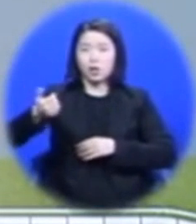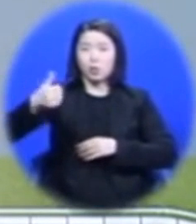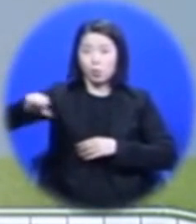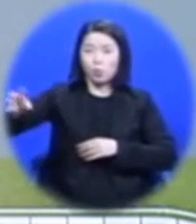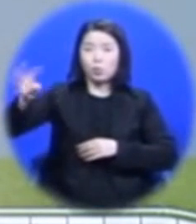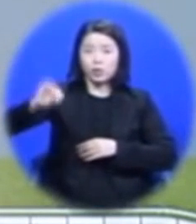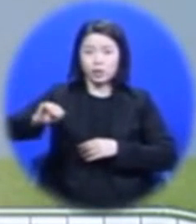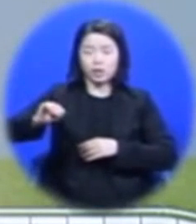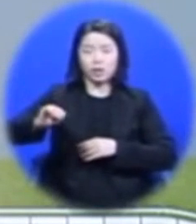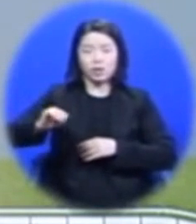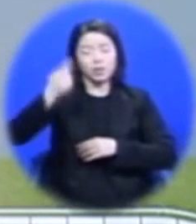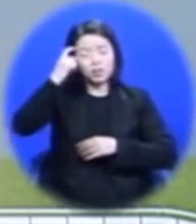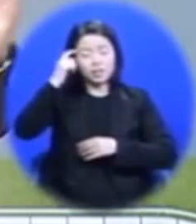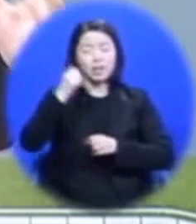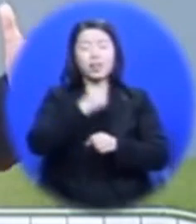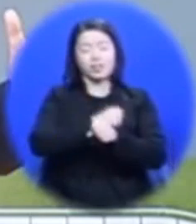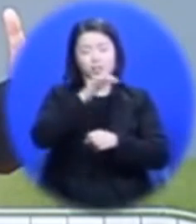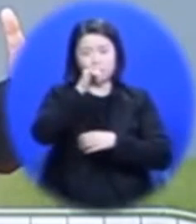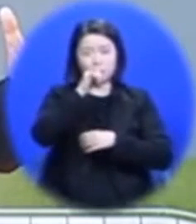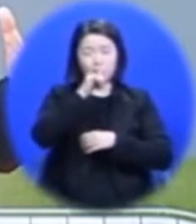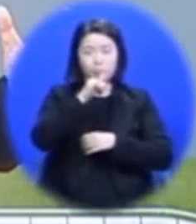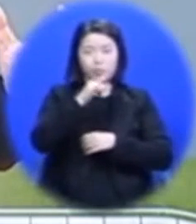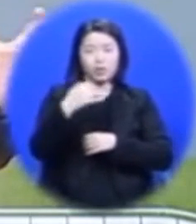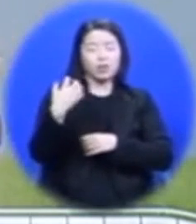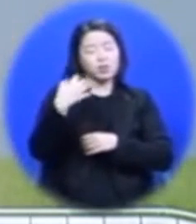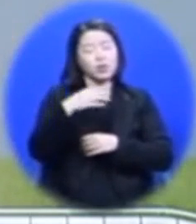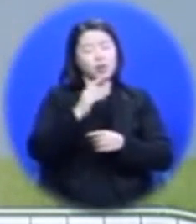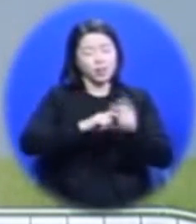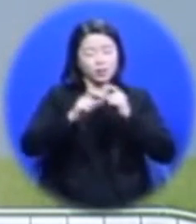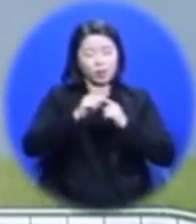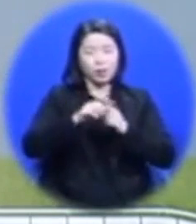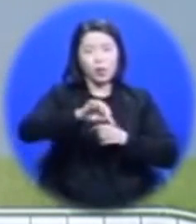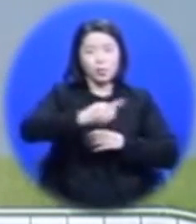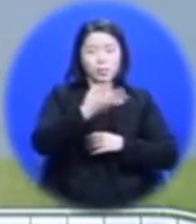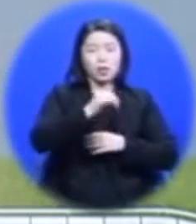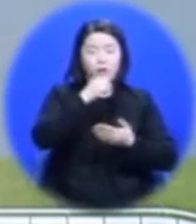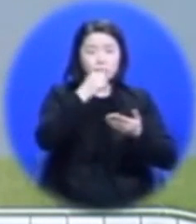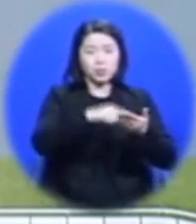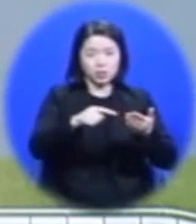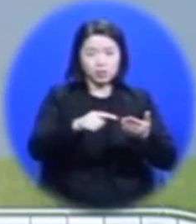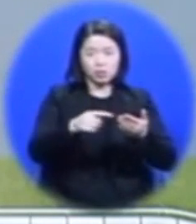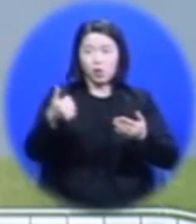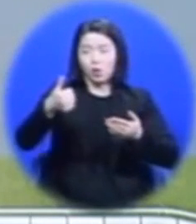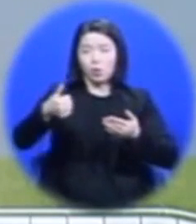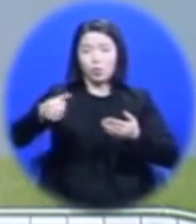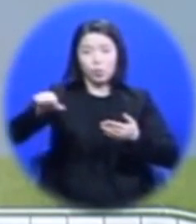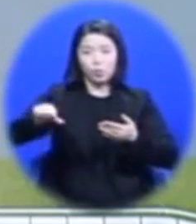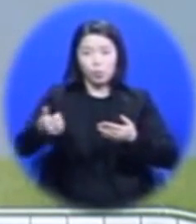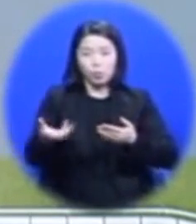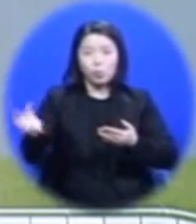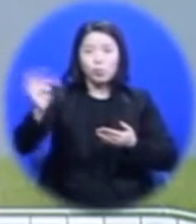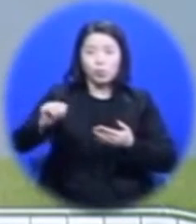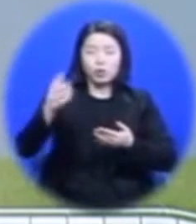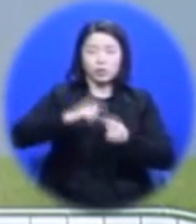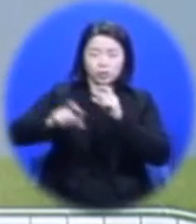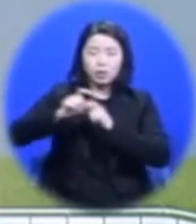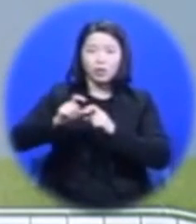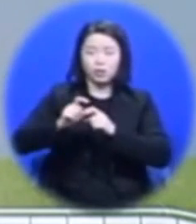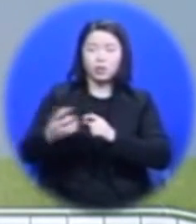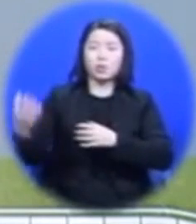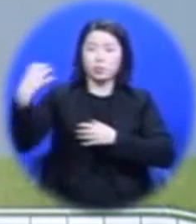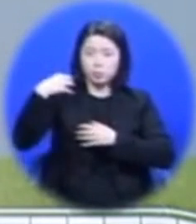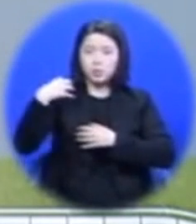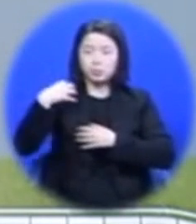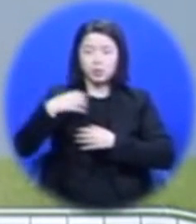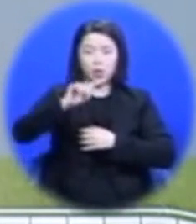들었어요. 이왕 100억 빚지고 있는 거 5억을 더 빚져가지고 우리는 기도 제목만 5억 덧붙이면